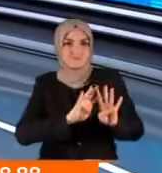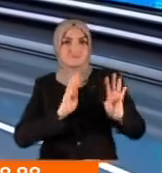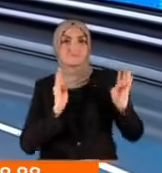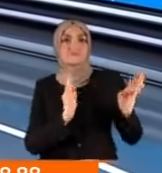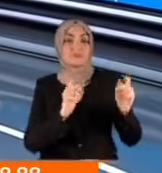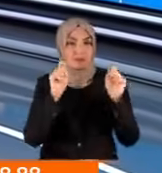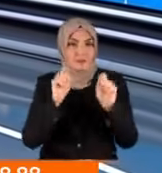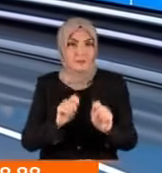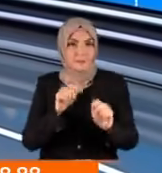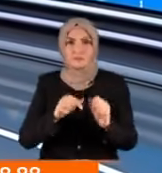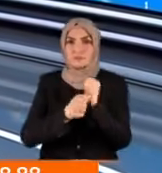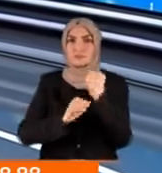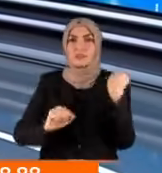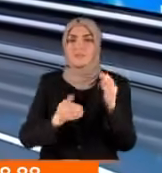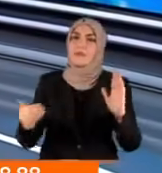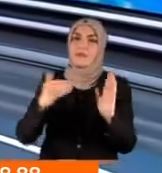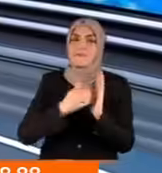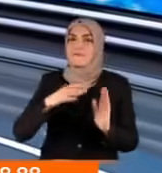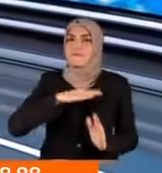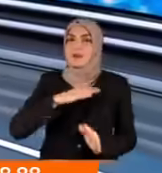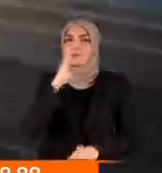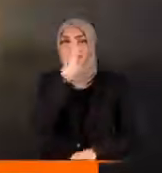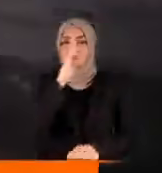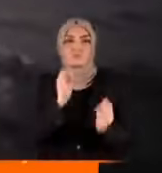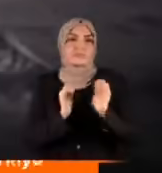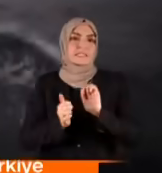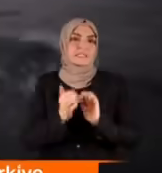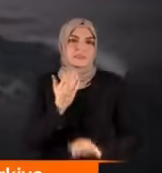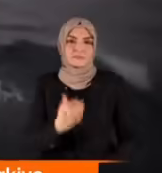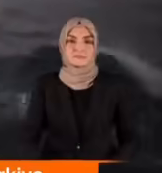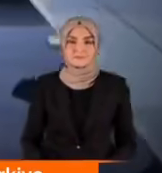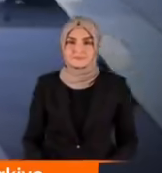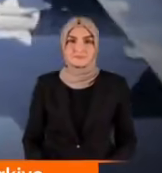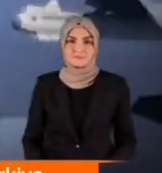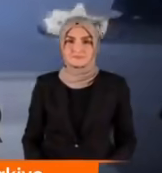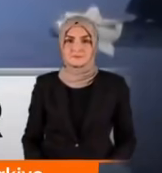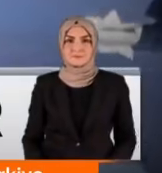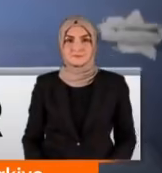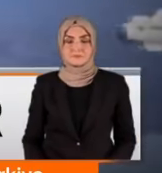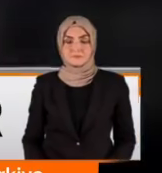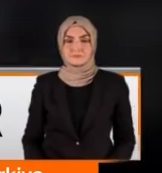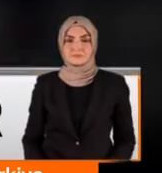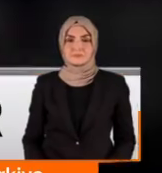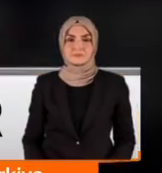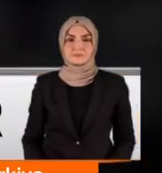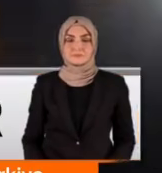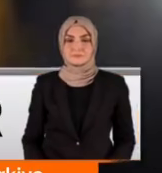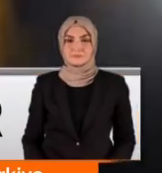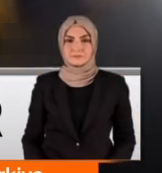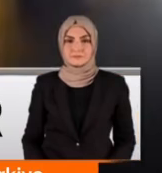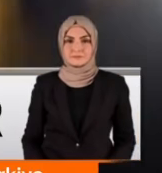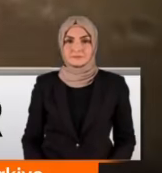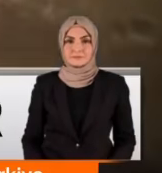gerilime Bir de cansus krizi eklendi abone ol bu